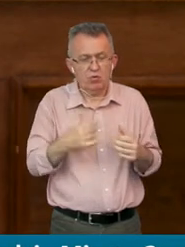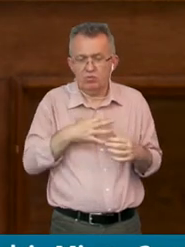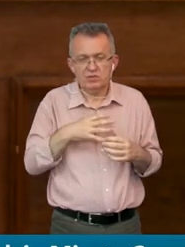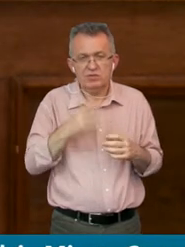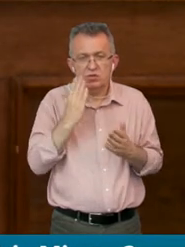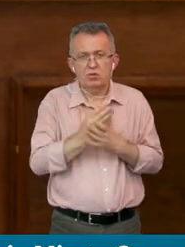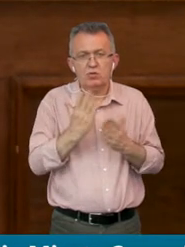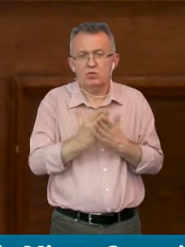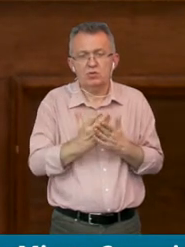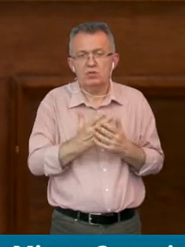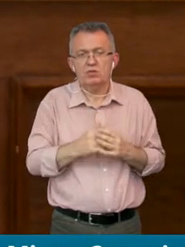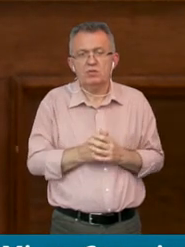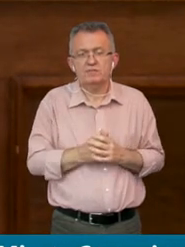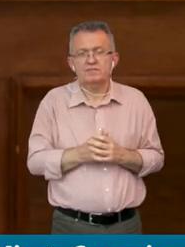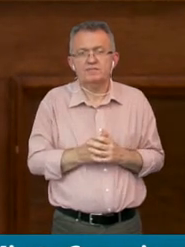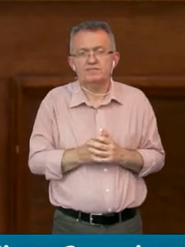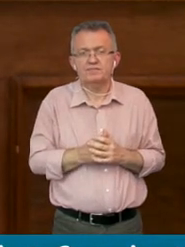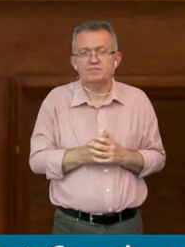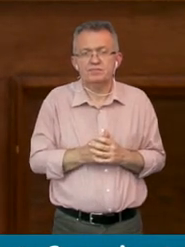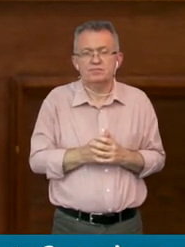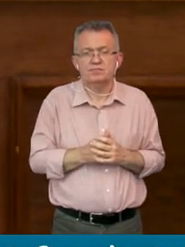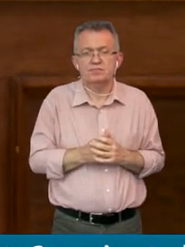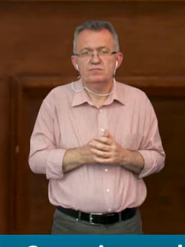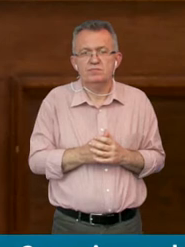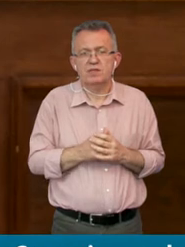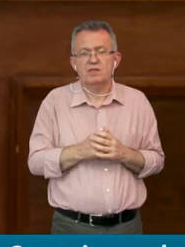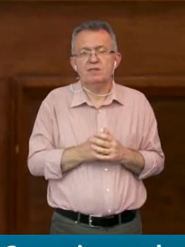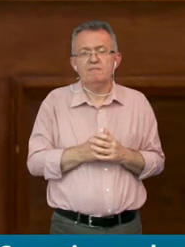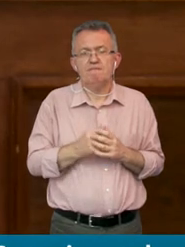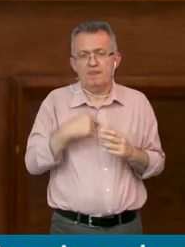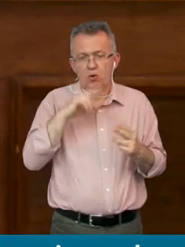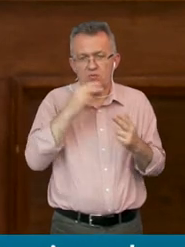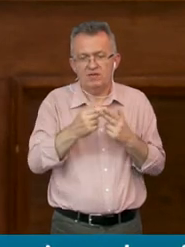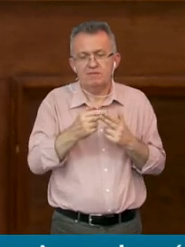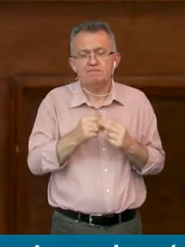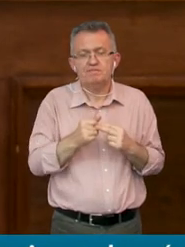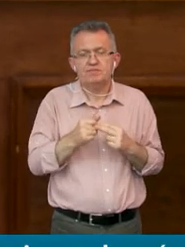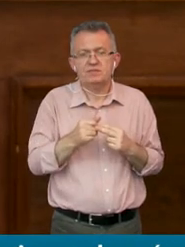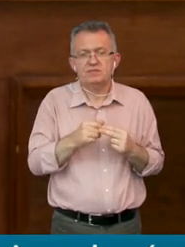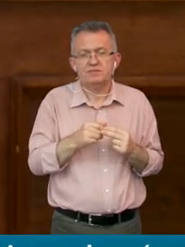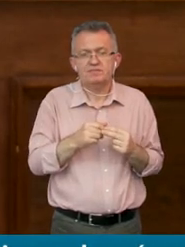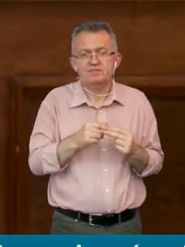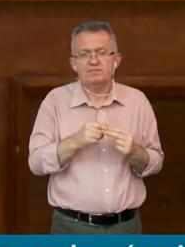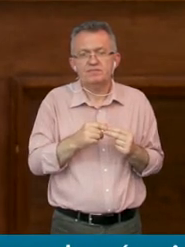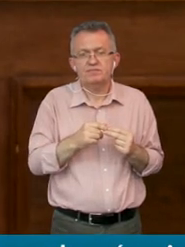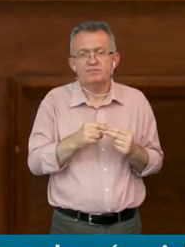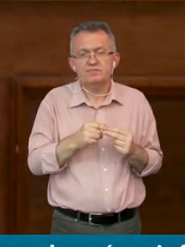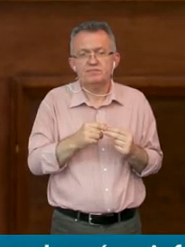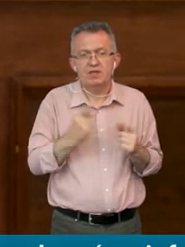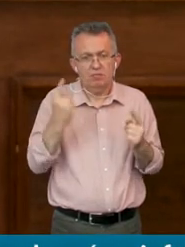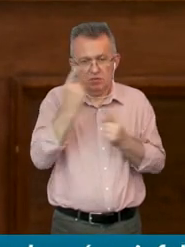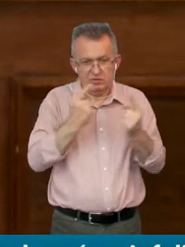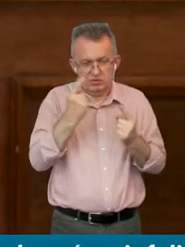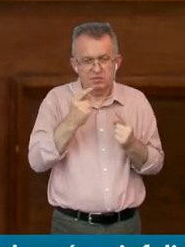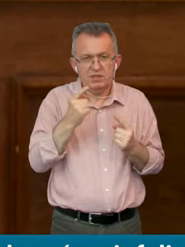być śmieszne. Pani Moniko, zastanowimy się nad